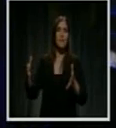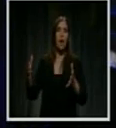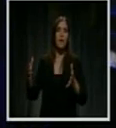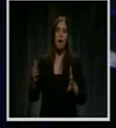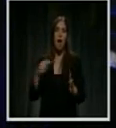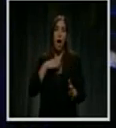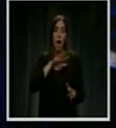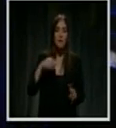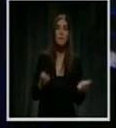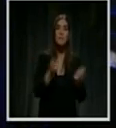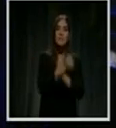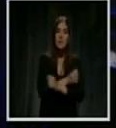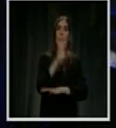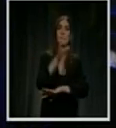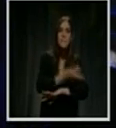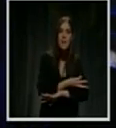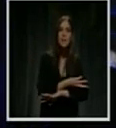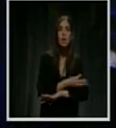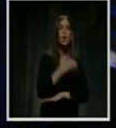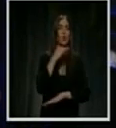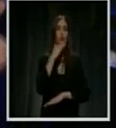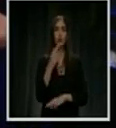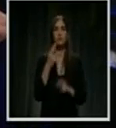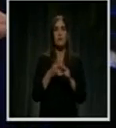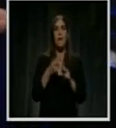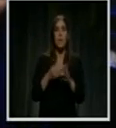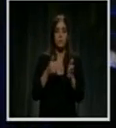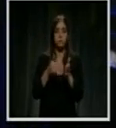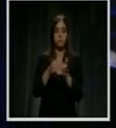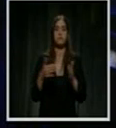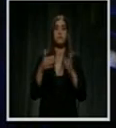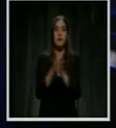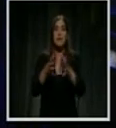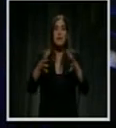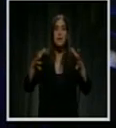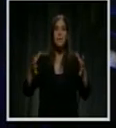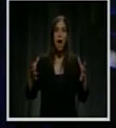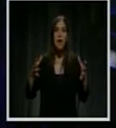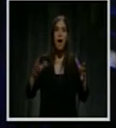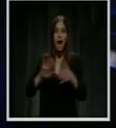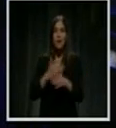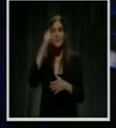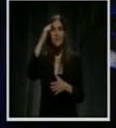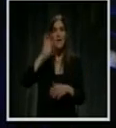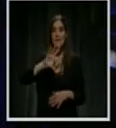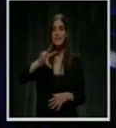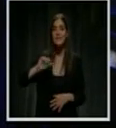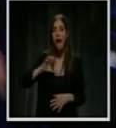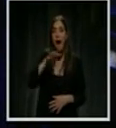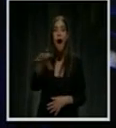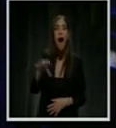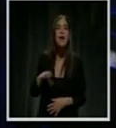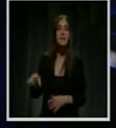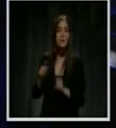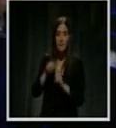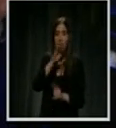bi proġett ta' reklamazzjoni tal-art li jiena nemmen fih. Mhux testendih billi tieħu u tisraq art verġni mingħand il-poplu